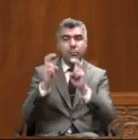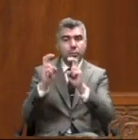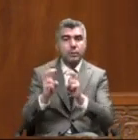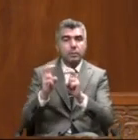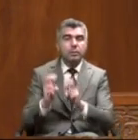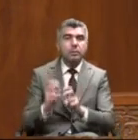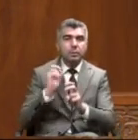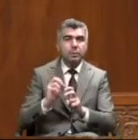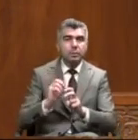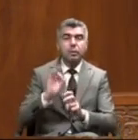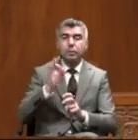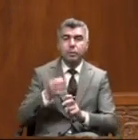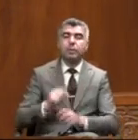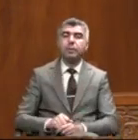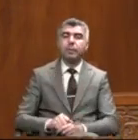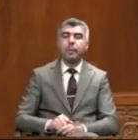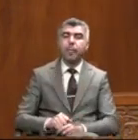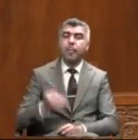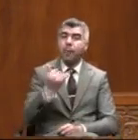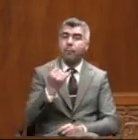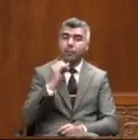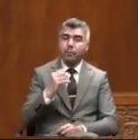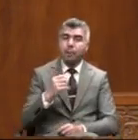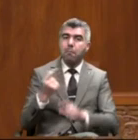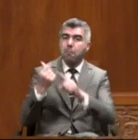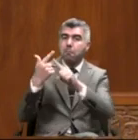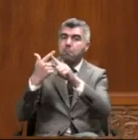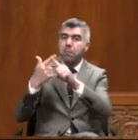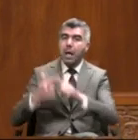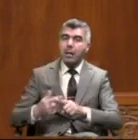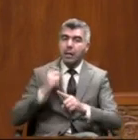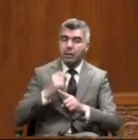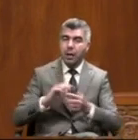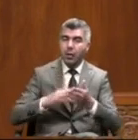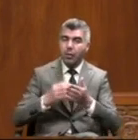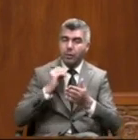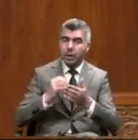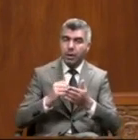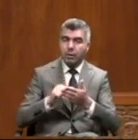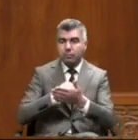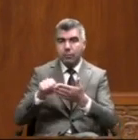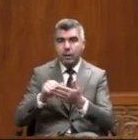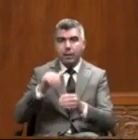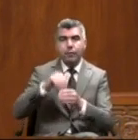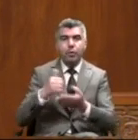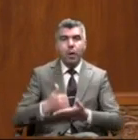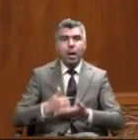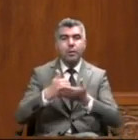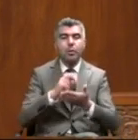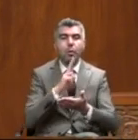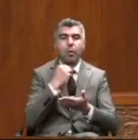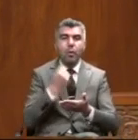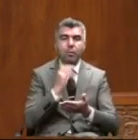وهو ما سيتيح هوامش ماليه مهمه على مستوى نفقات المقاصه خاصه